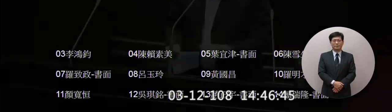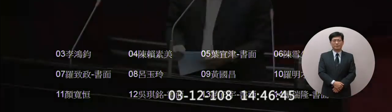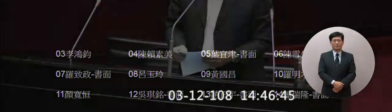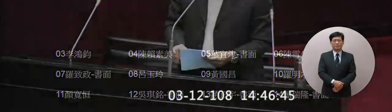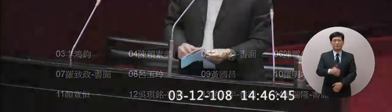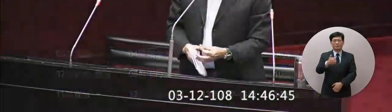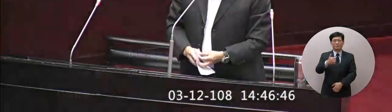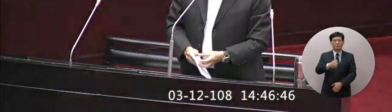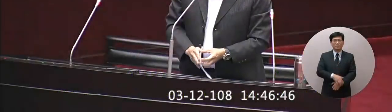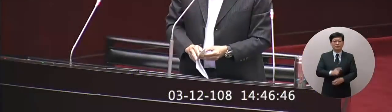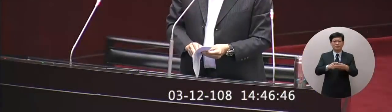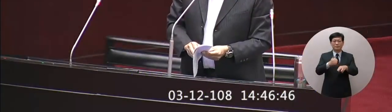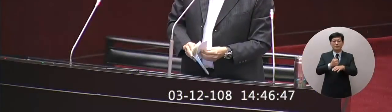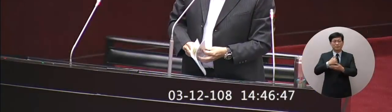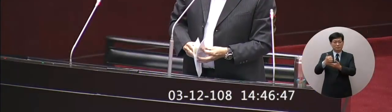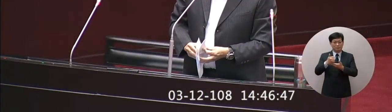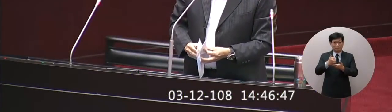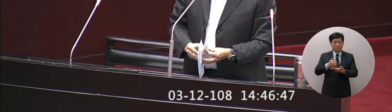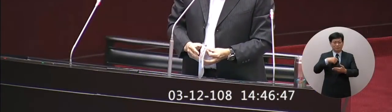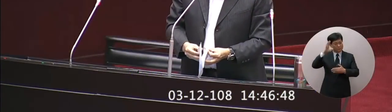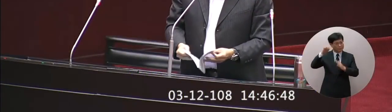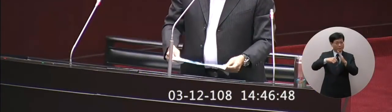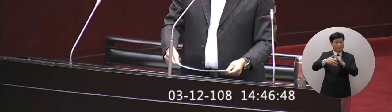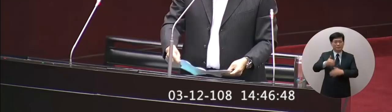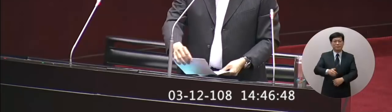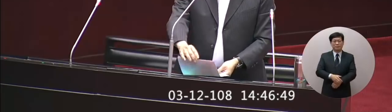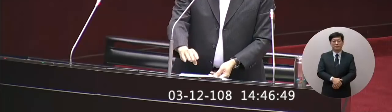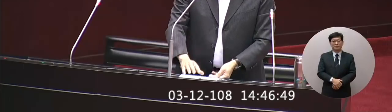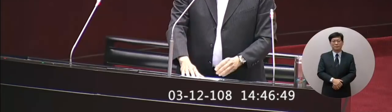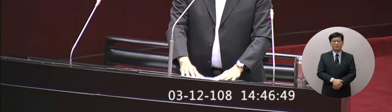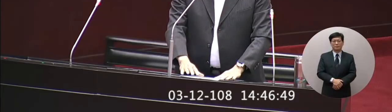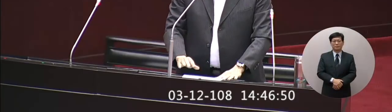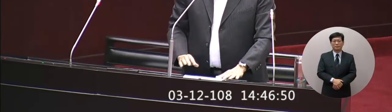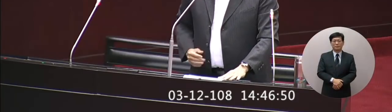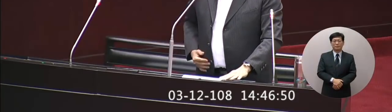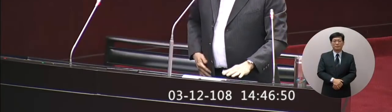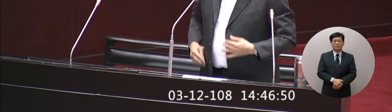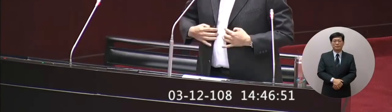好，谢谢主席，麻烦一下我们苏院长， 请苏院长。